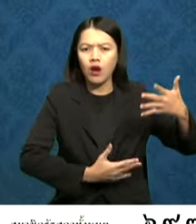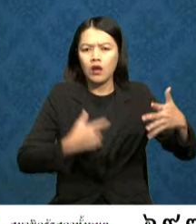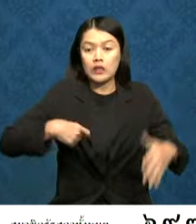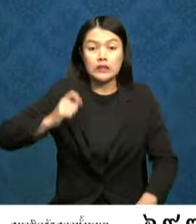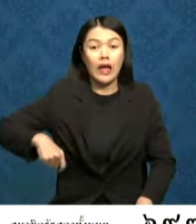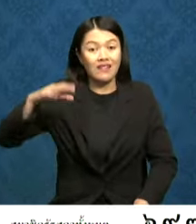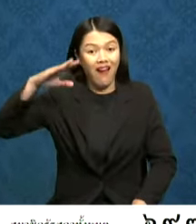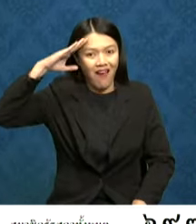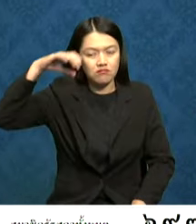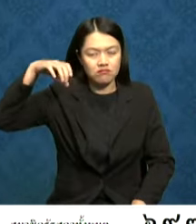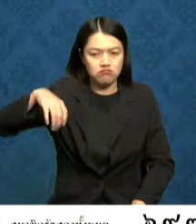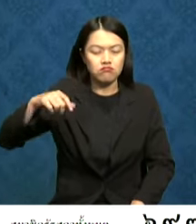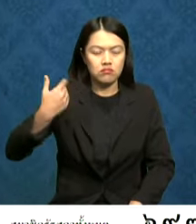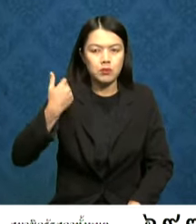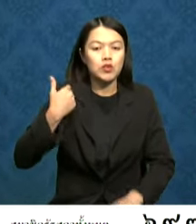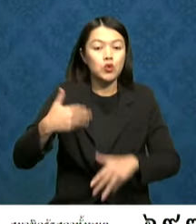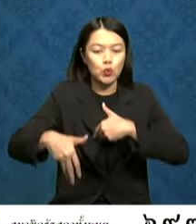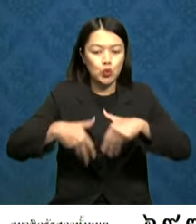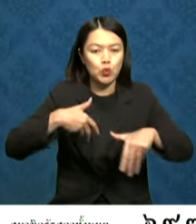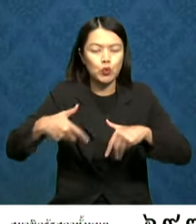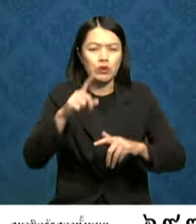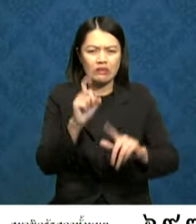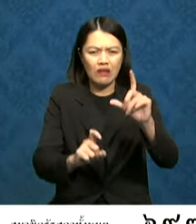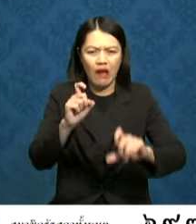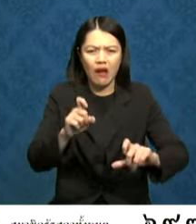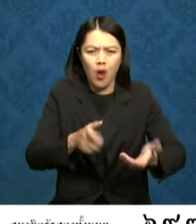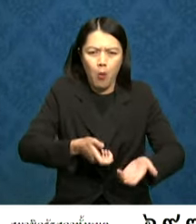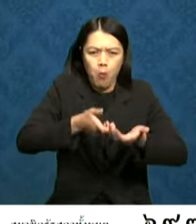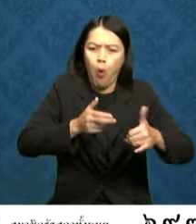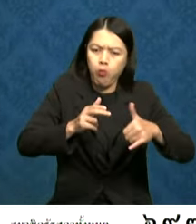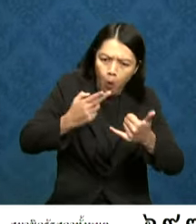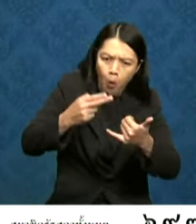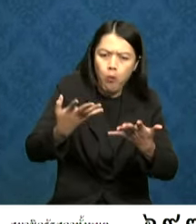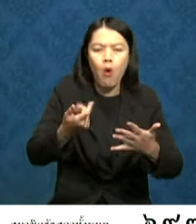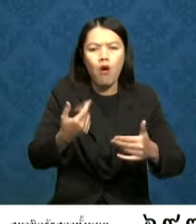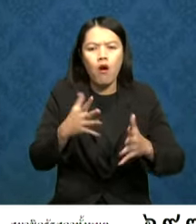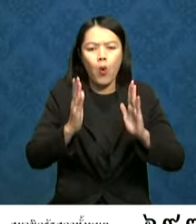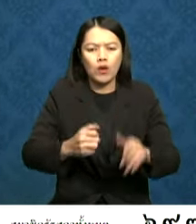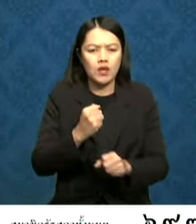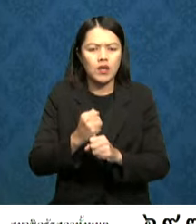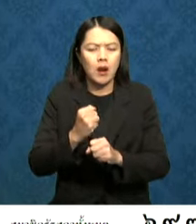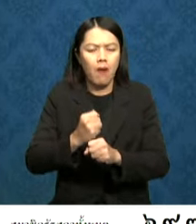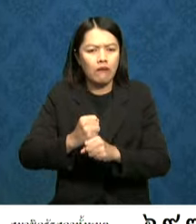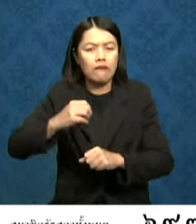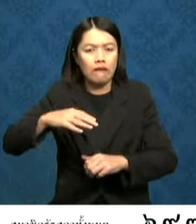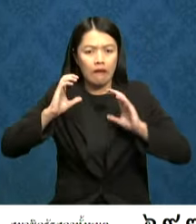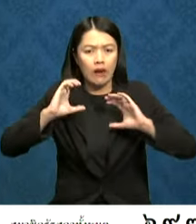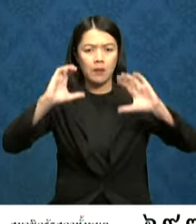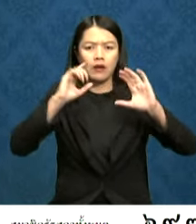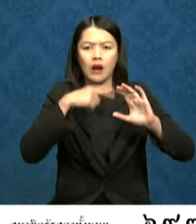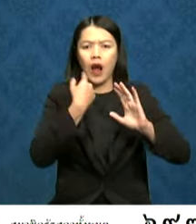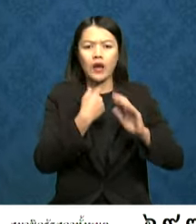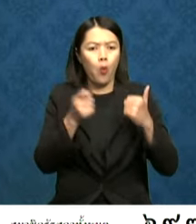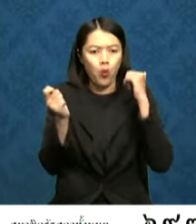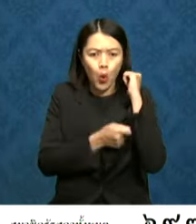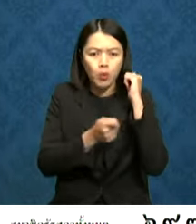ารมีประชาชนตายด้วยอาวุธสงครามของเจ้าหน้าที่รัฐแต่ไม่มีใครหน้าไหนได้รับโท